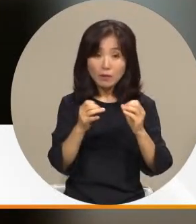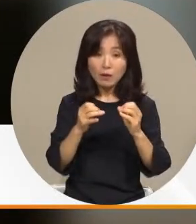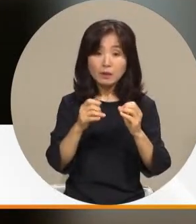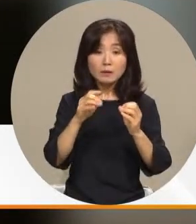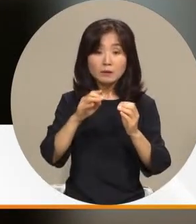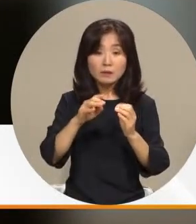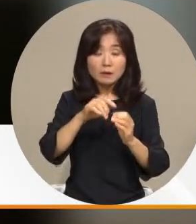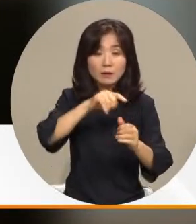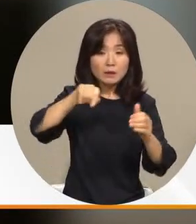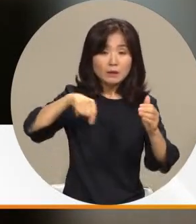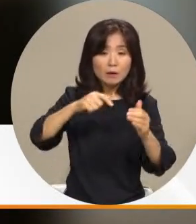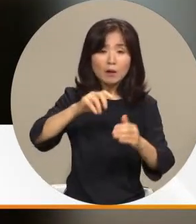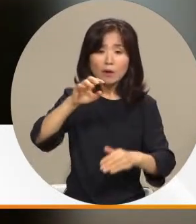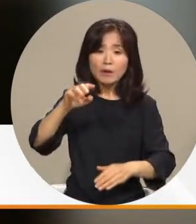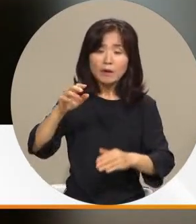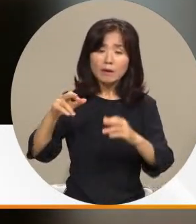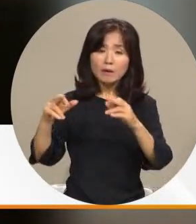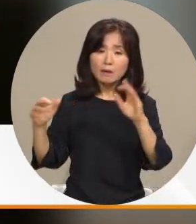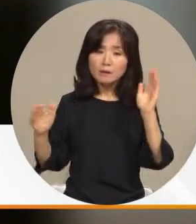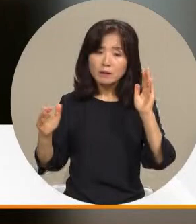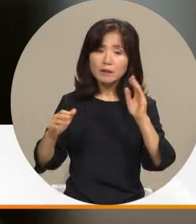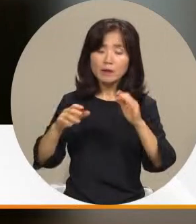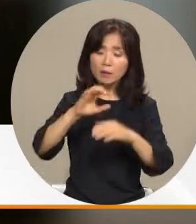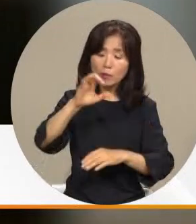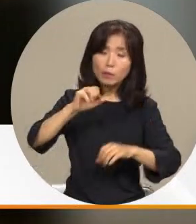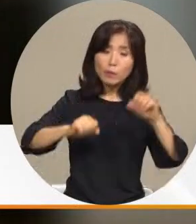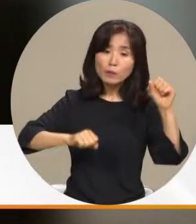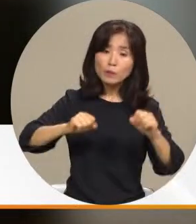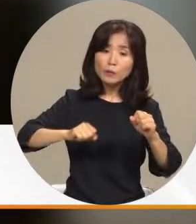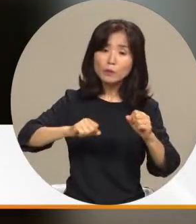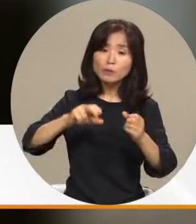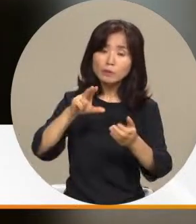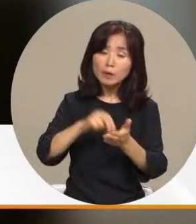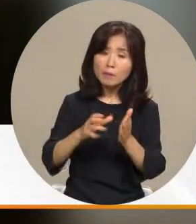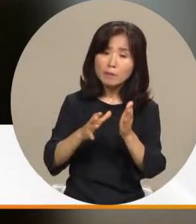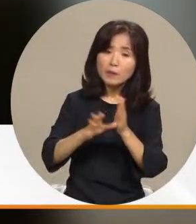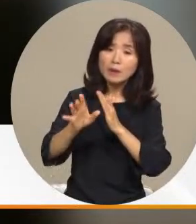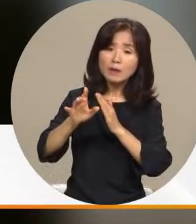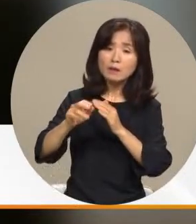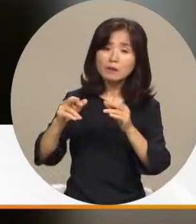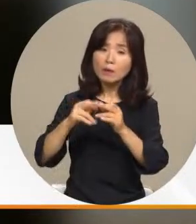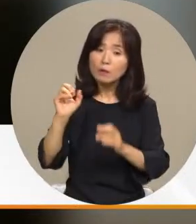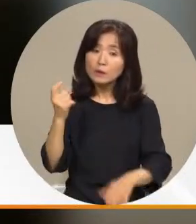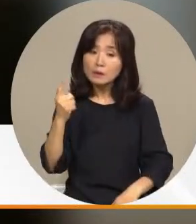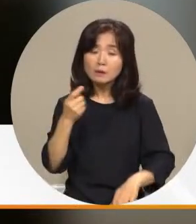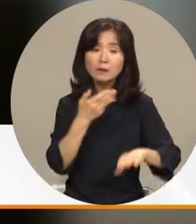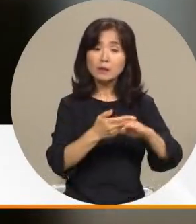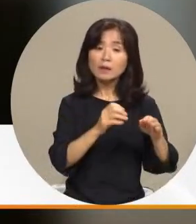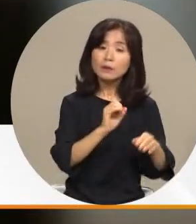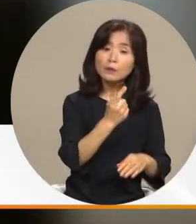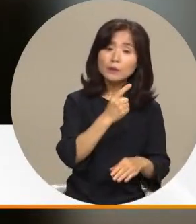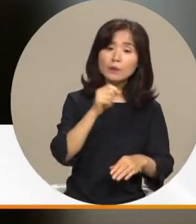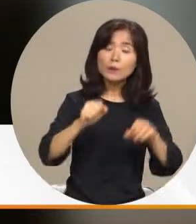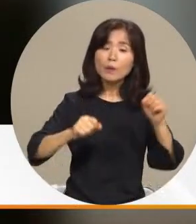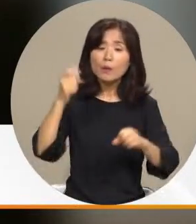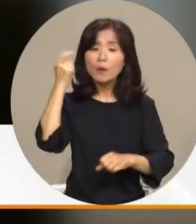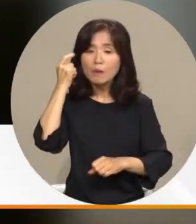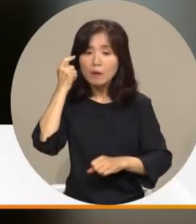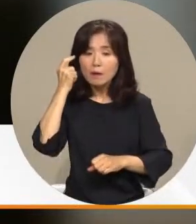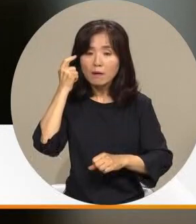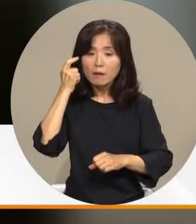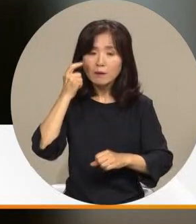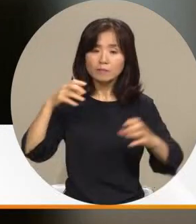이제요 반복되는 문제 행동이 장애 때문인가 혹은 장애가 아니라 다른 이유 때문에 하고 있는 것인가 요거를